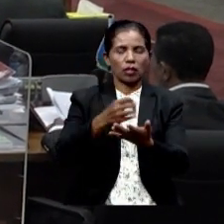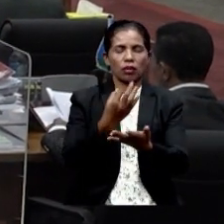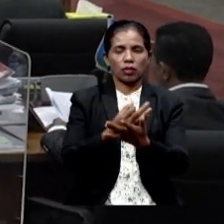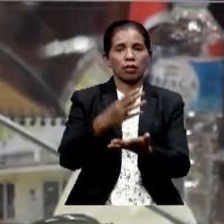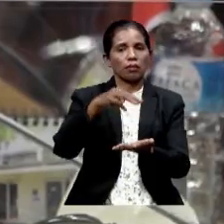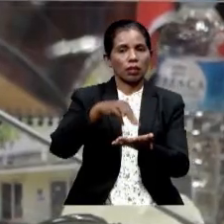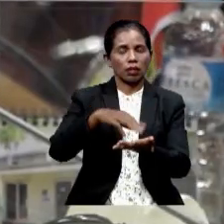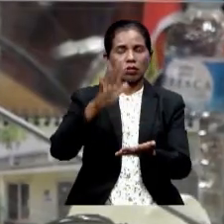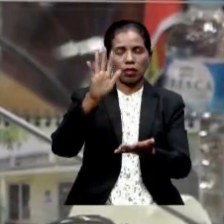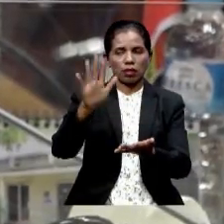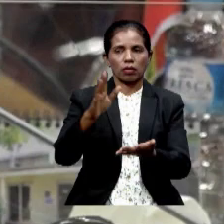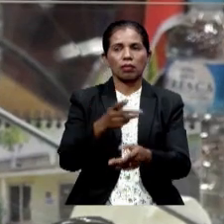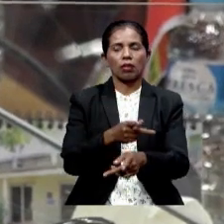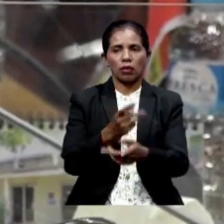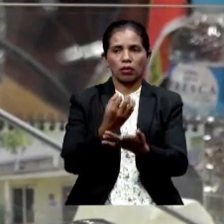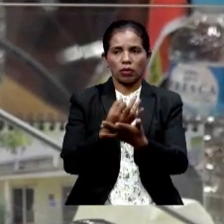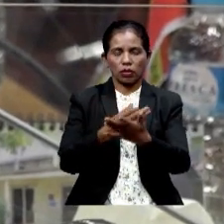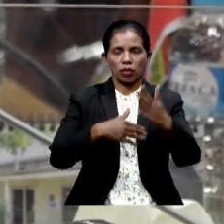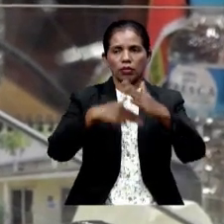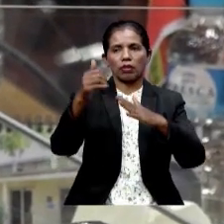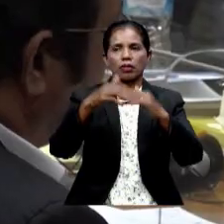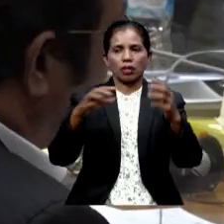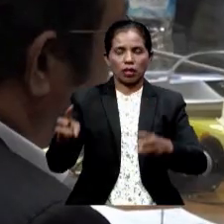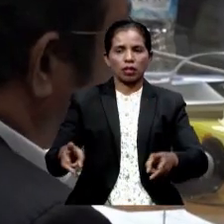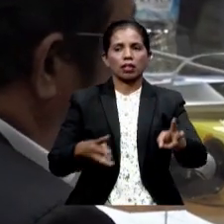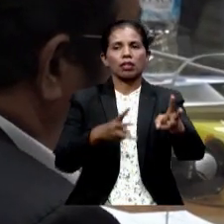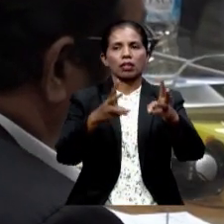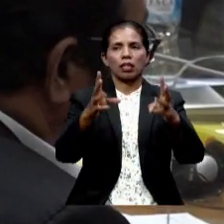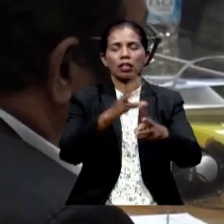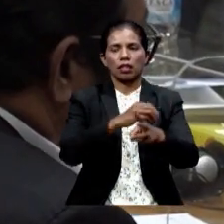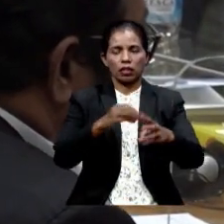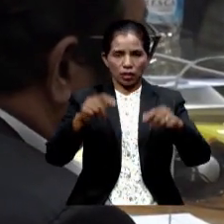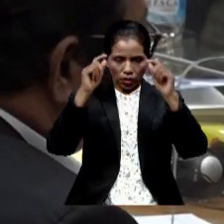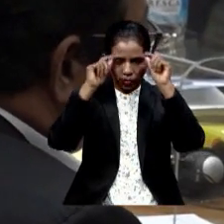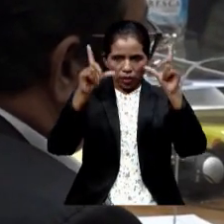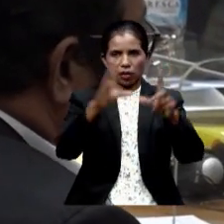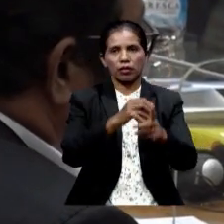resin ba fundo infraestrutura o dia a dia estrada e a território nacional no ne